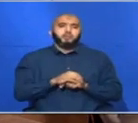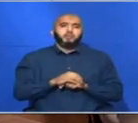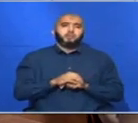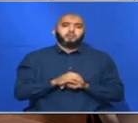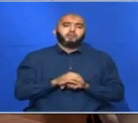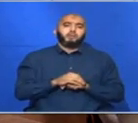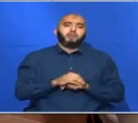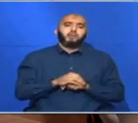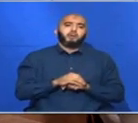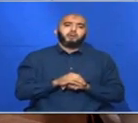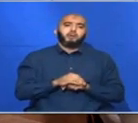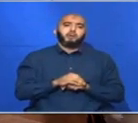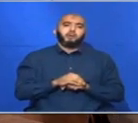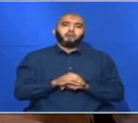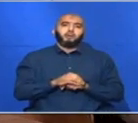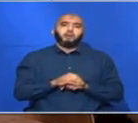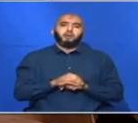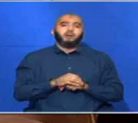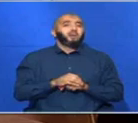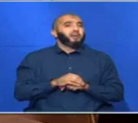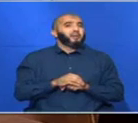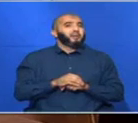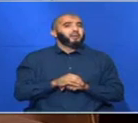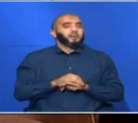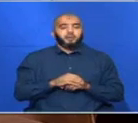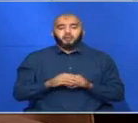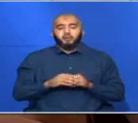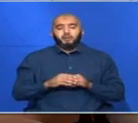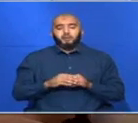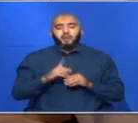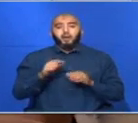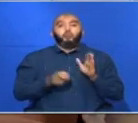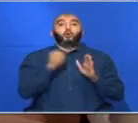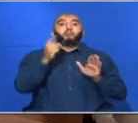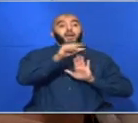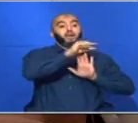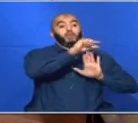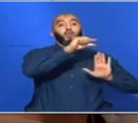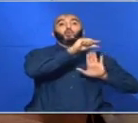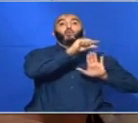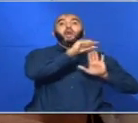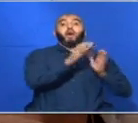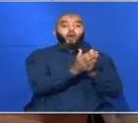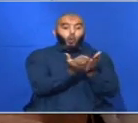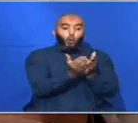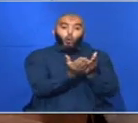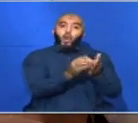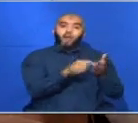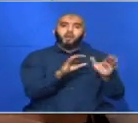بعد التي جعلت في بدايه المصحف هي سوره الفاتحه